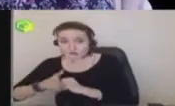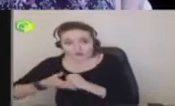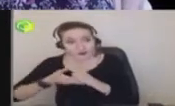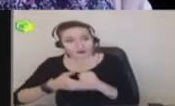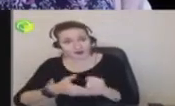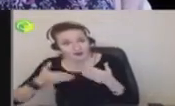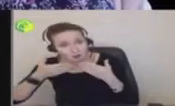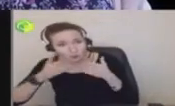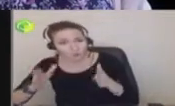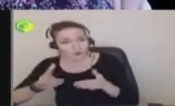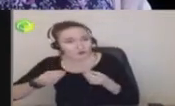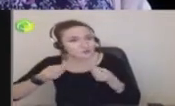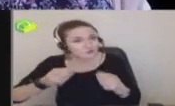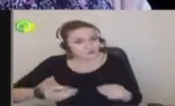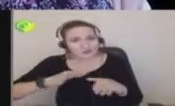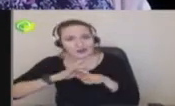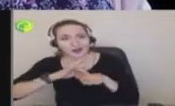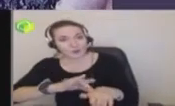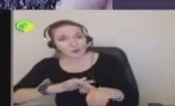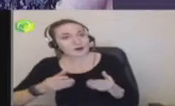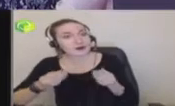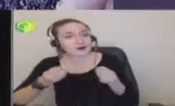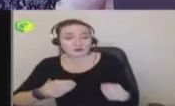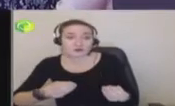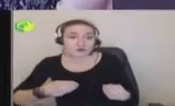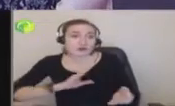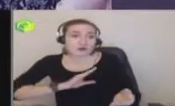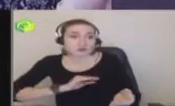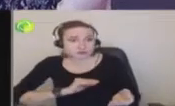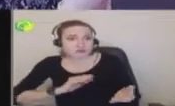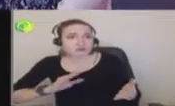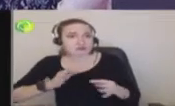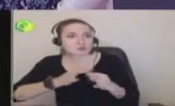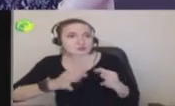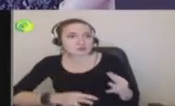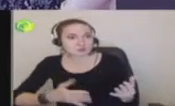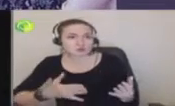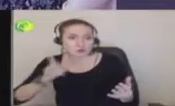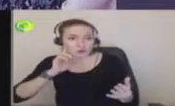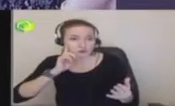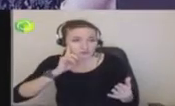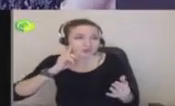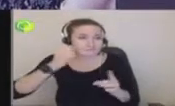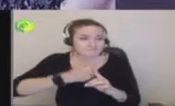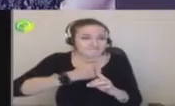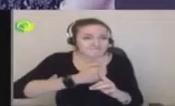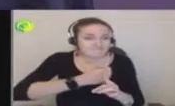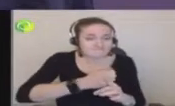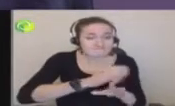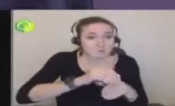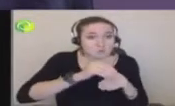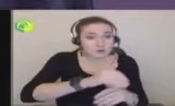de vous donner des accompagnements, de vous permettre de souffler pour justement pouvoir aller jusqu'au bout de votre mission